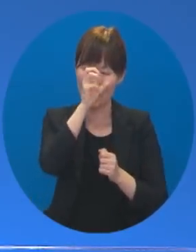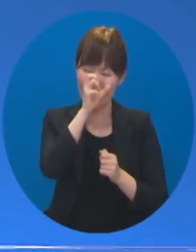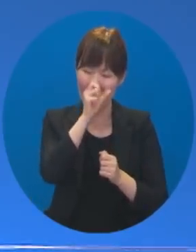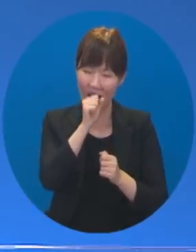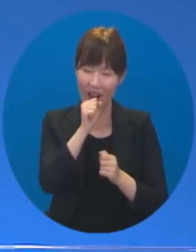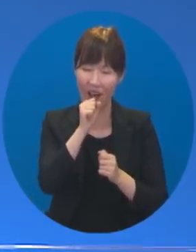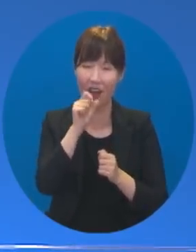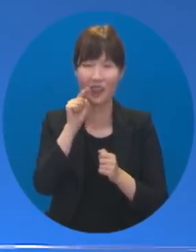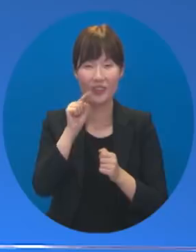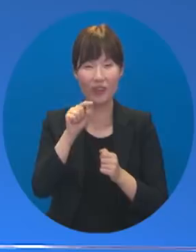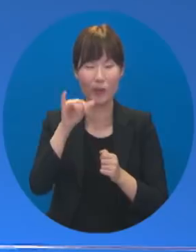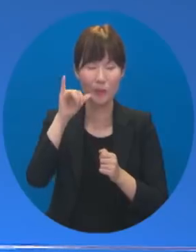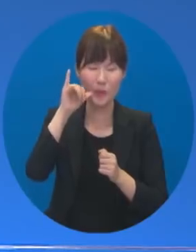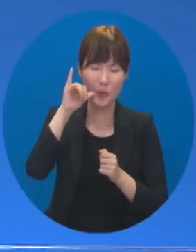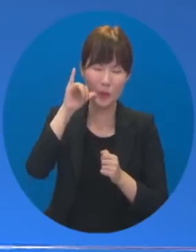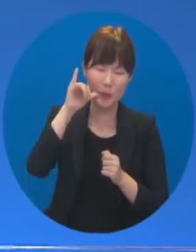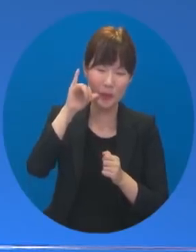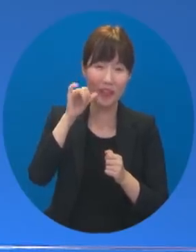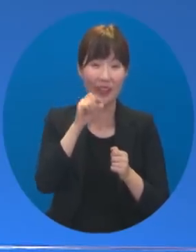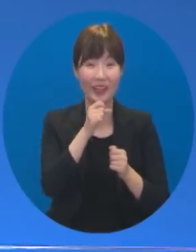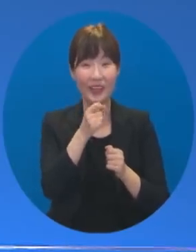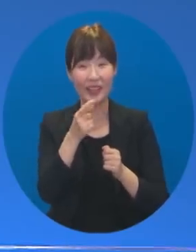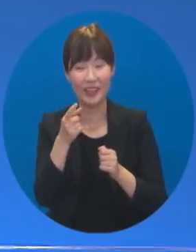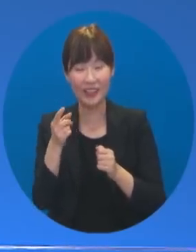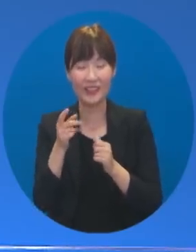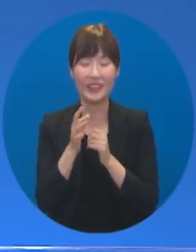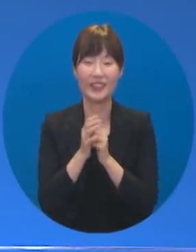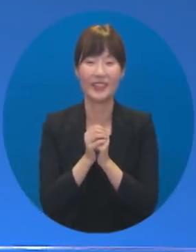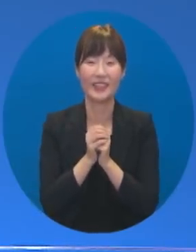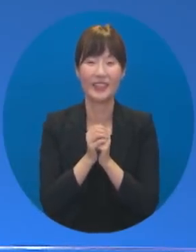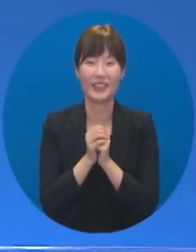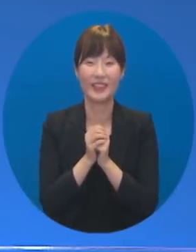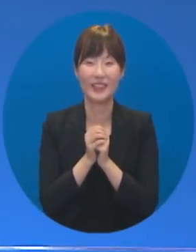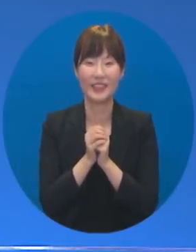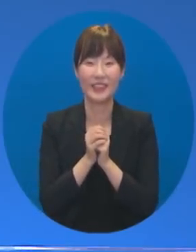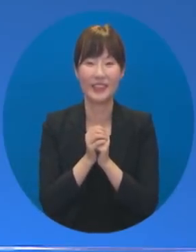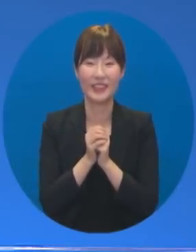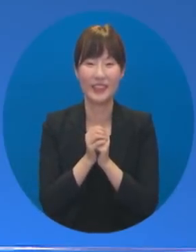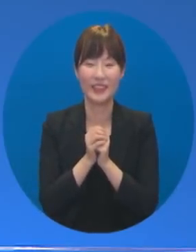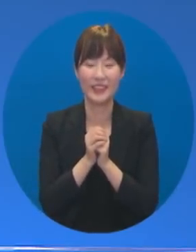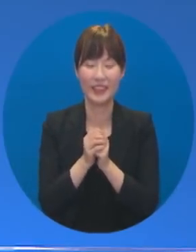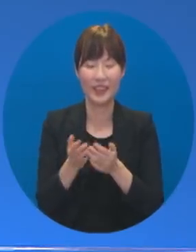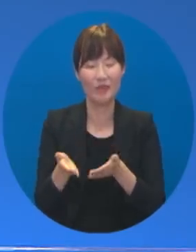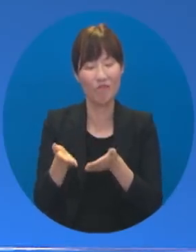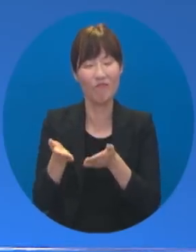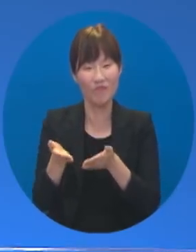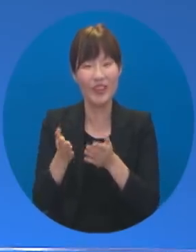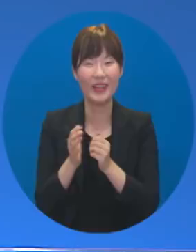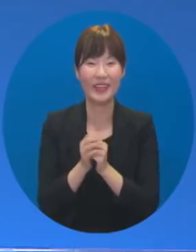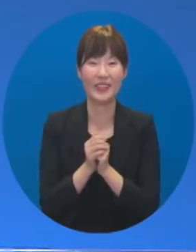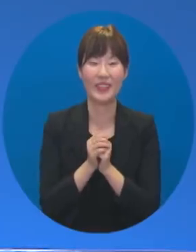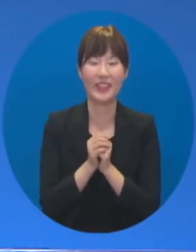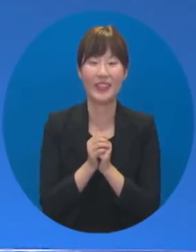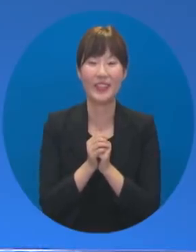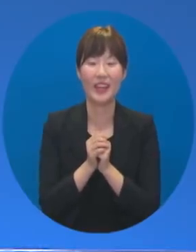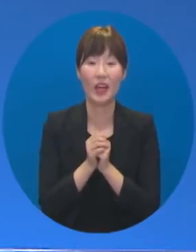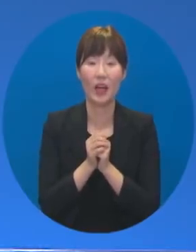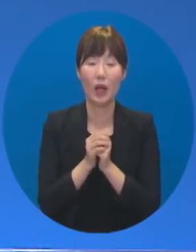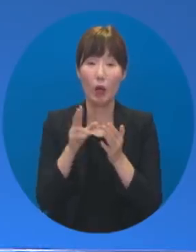치면서 그래, 너 가면라이더 좋아하니까 마음껏 좋아해라. 이제 그런 것들이 또 문제점은